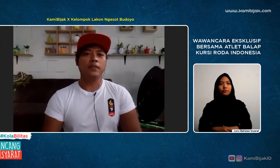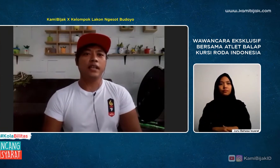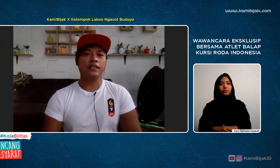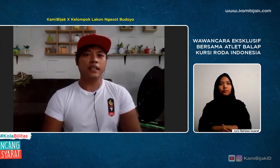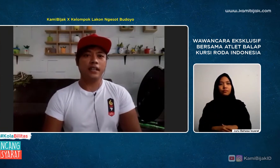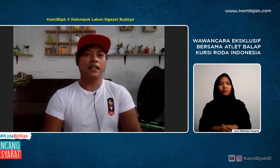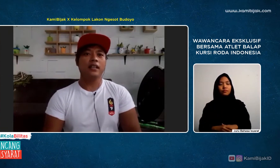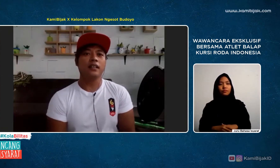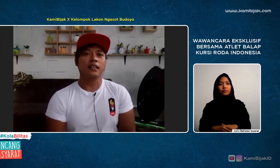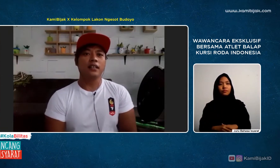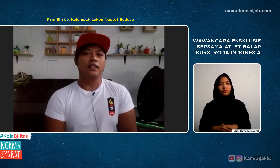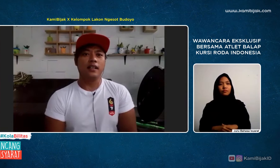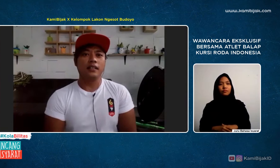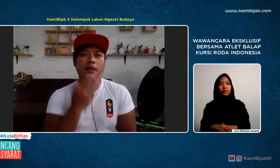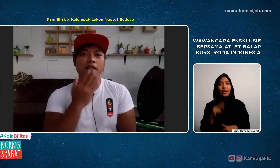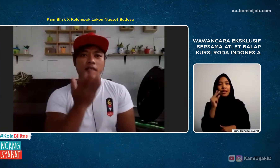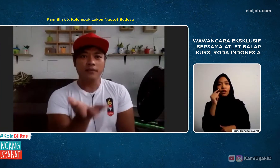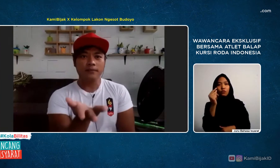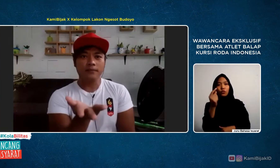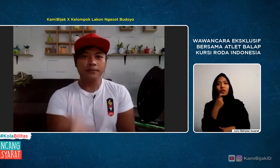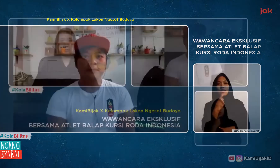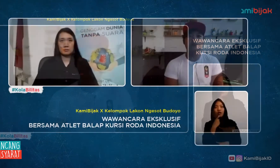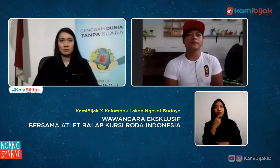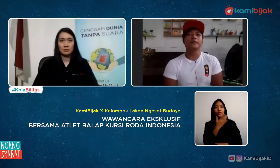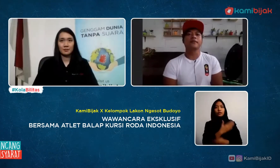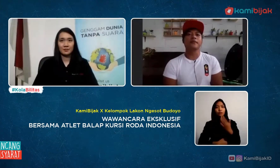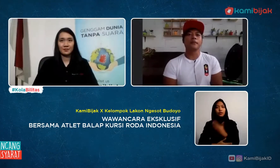dan CSR. Terima kasih.